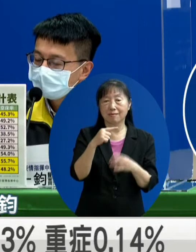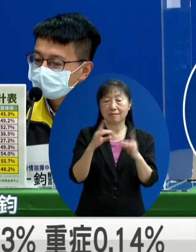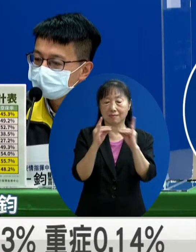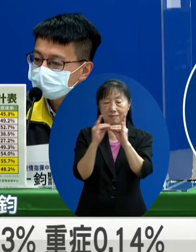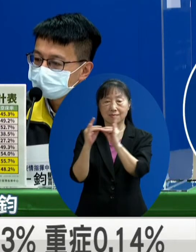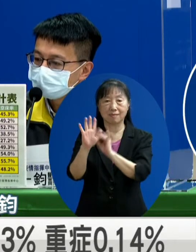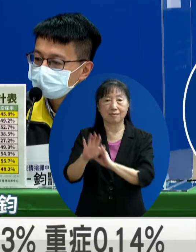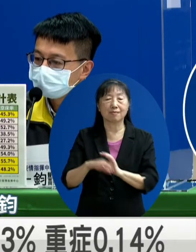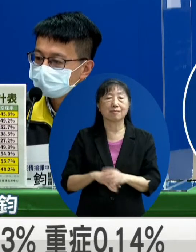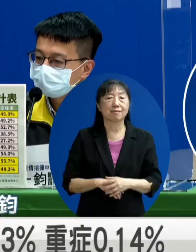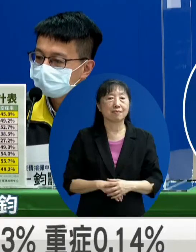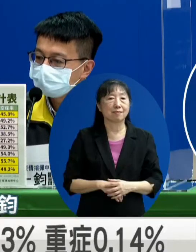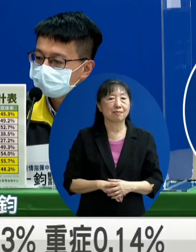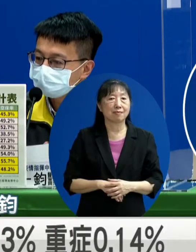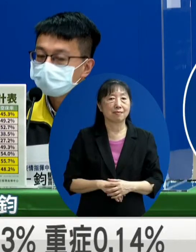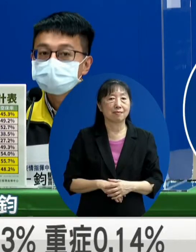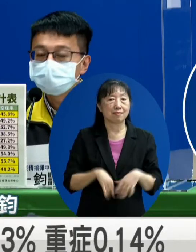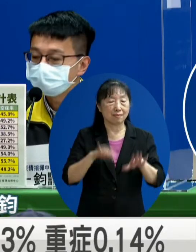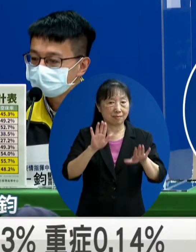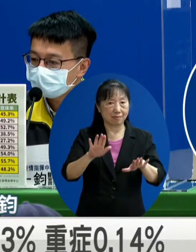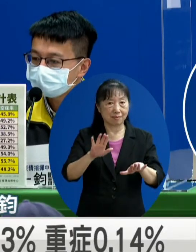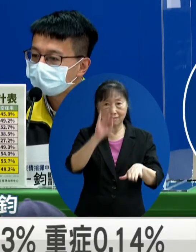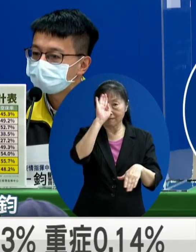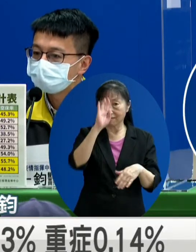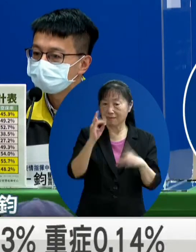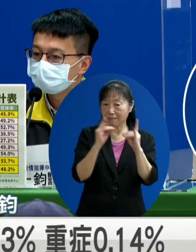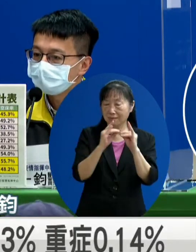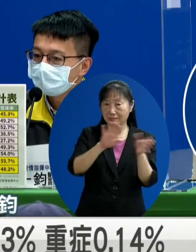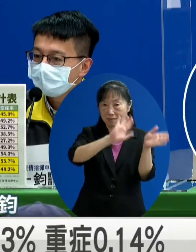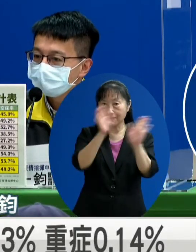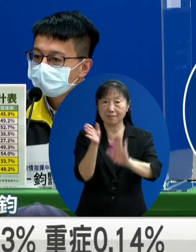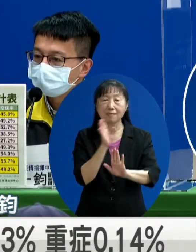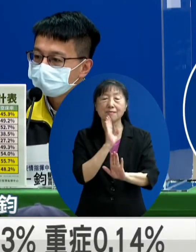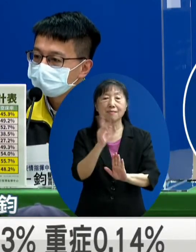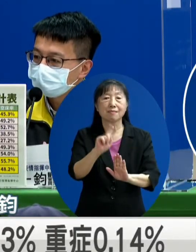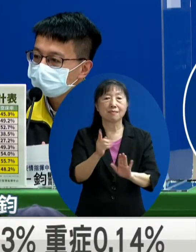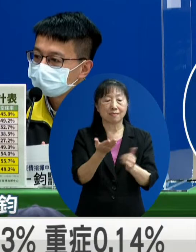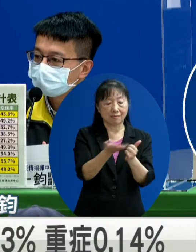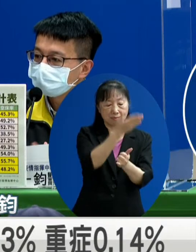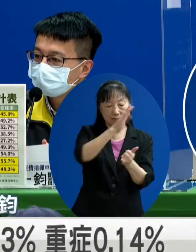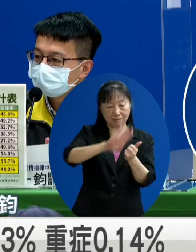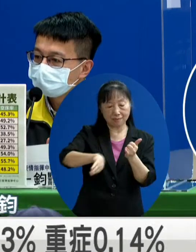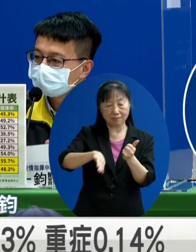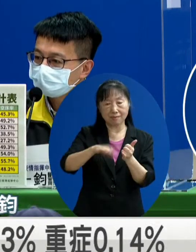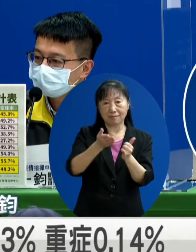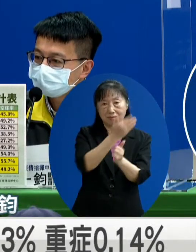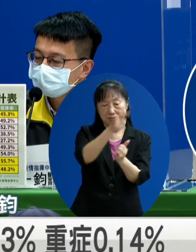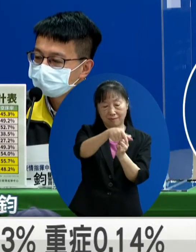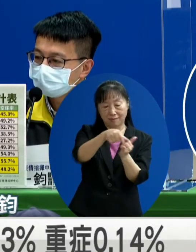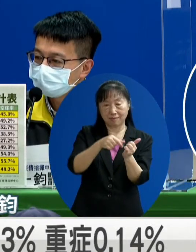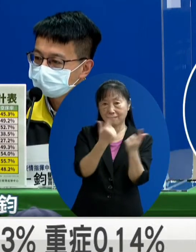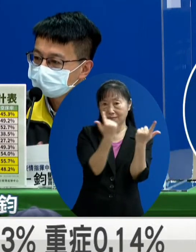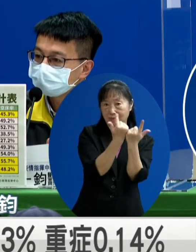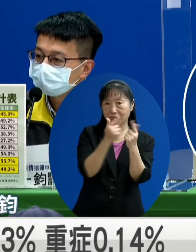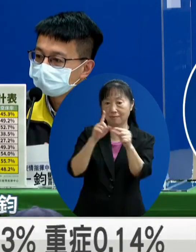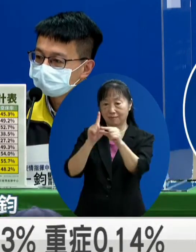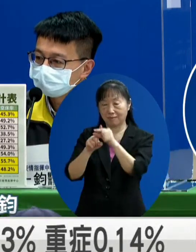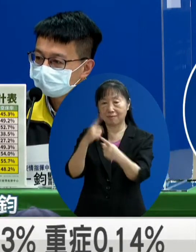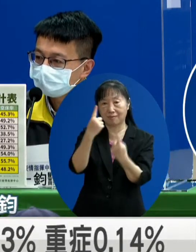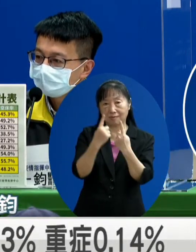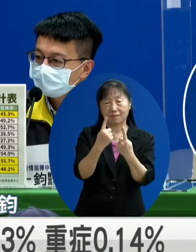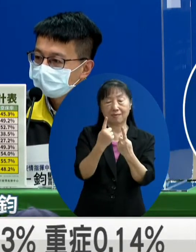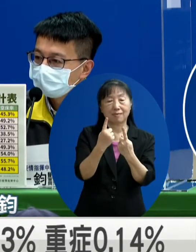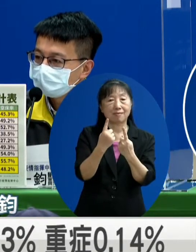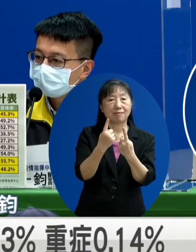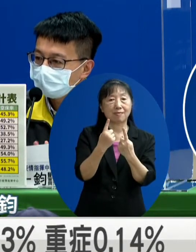床，整体目前的这个病床情形看起来就是说，北部跟中部这个部分大概是比较有明显的已